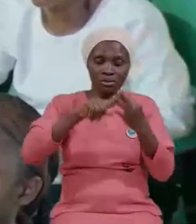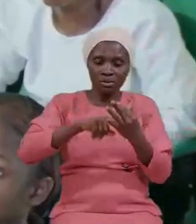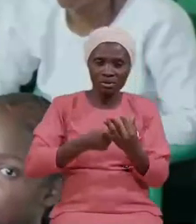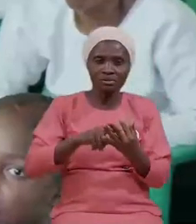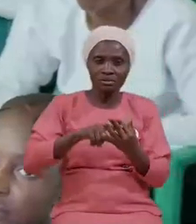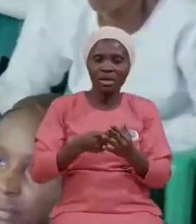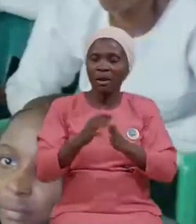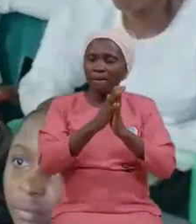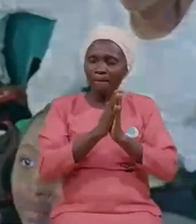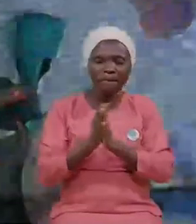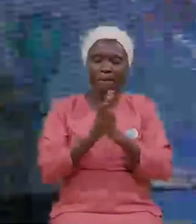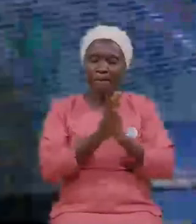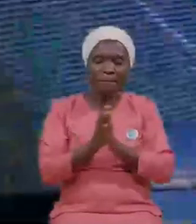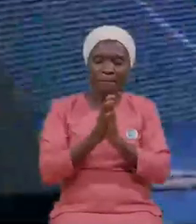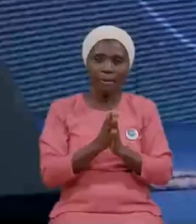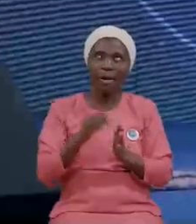Et Dieu a dit, me voici,